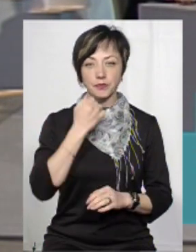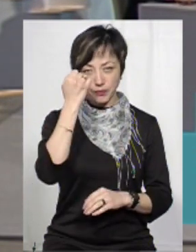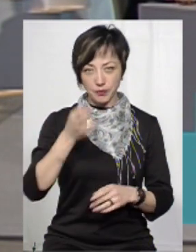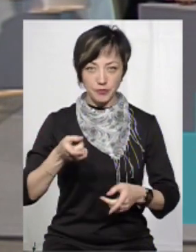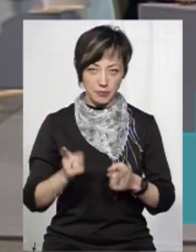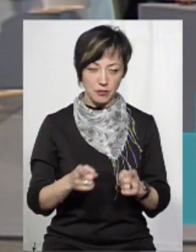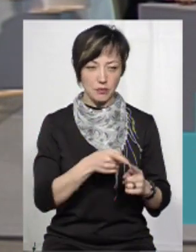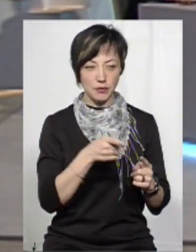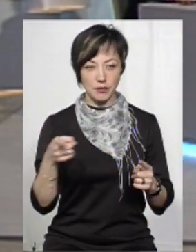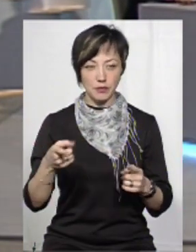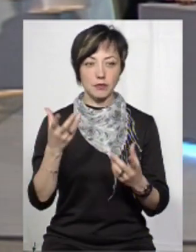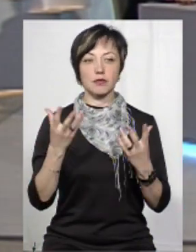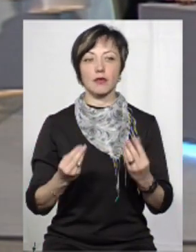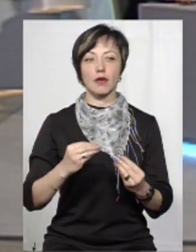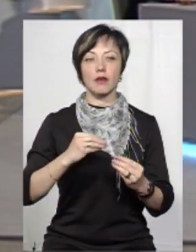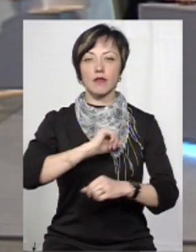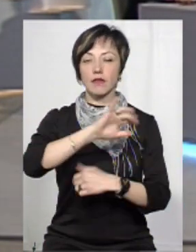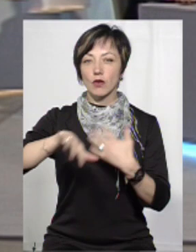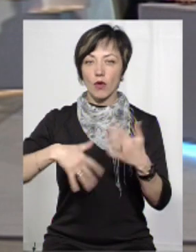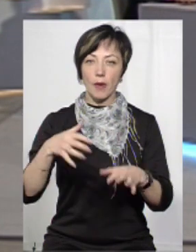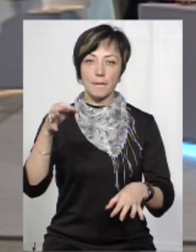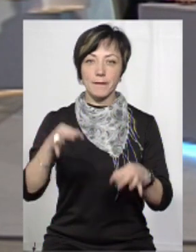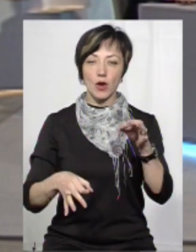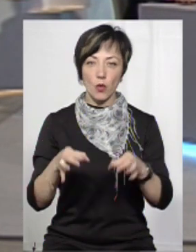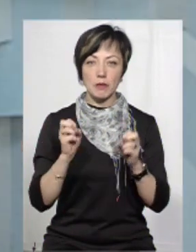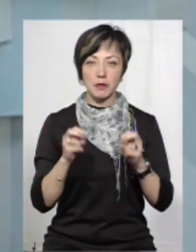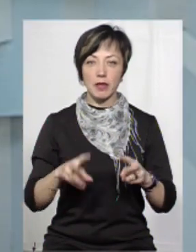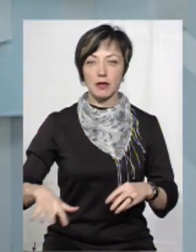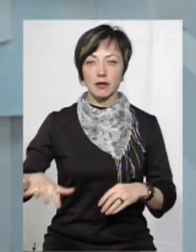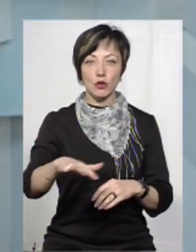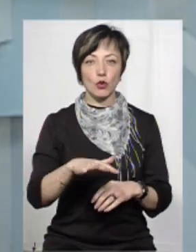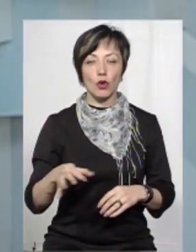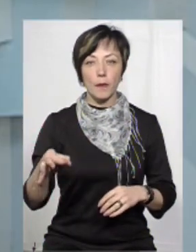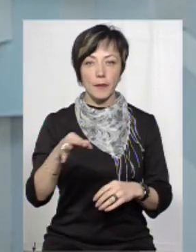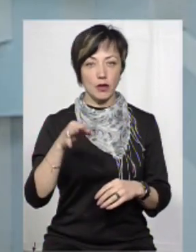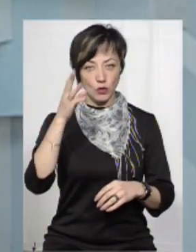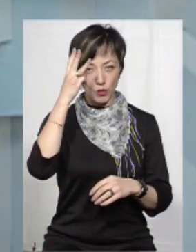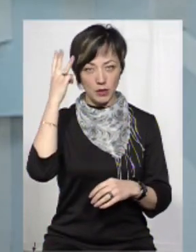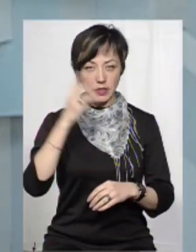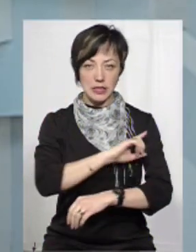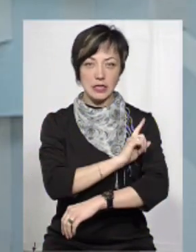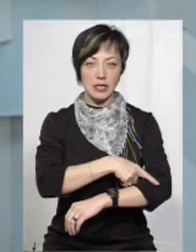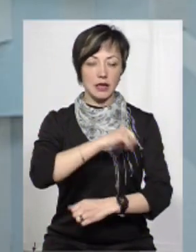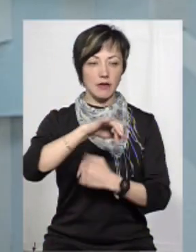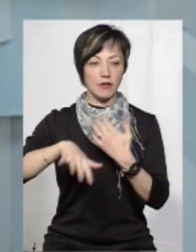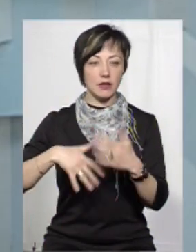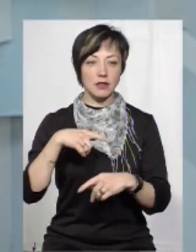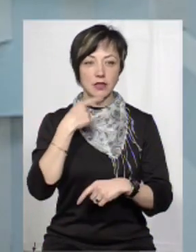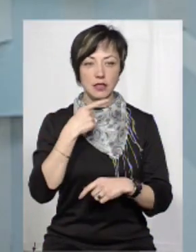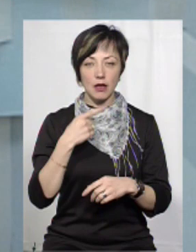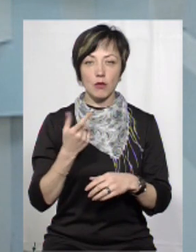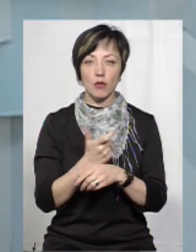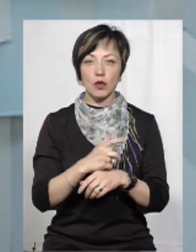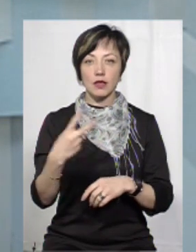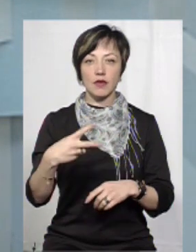Дякую. Дійсно, впродовж 2 днів вирувала природня небезпека на території Хмельниччини. Сильні пориви вітру, як ви вже сказали,